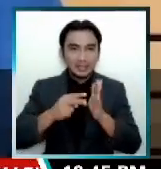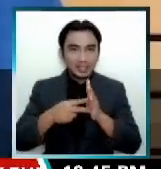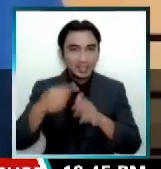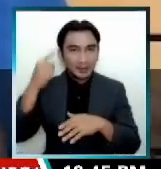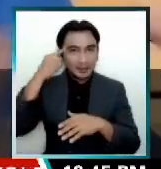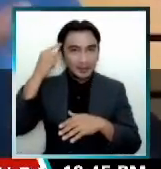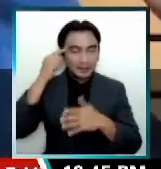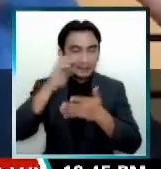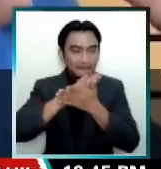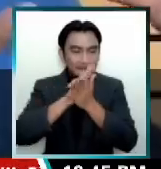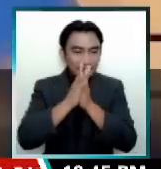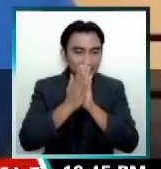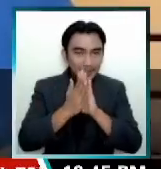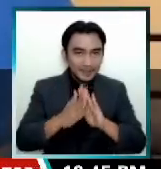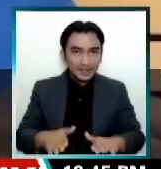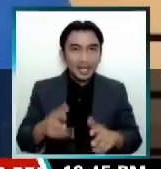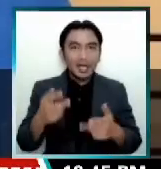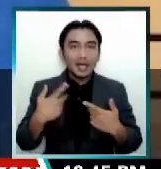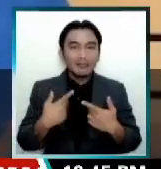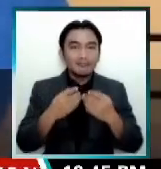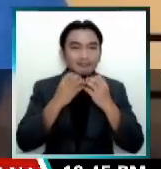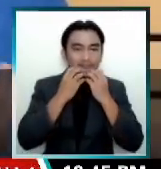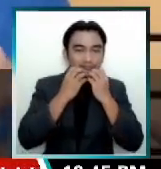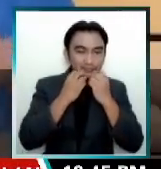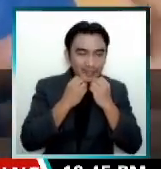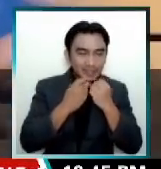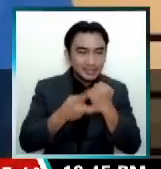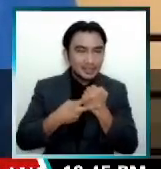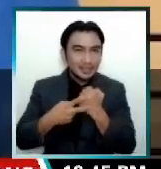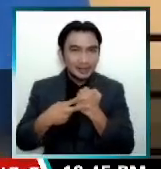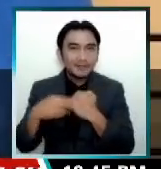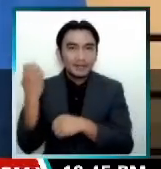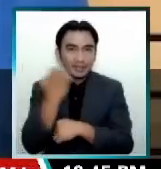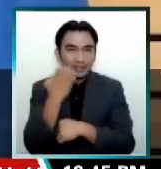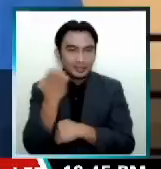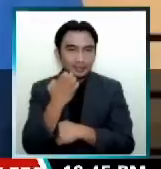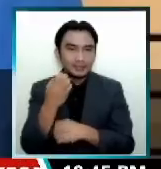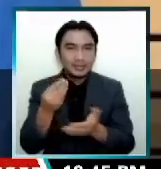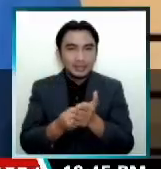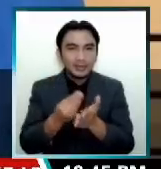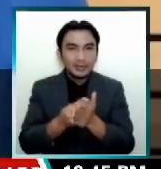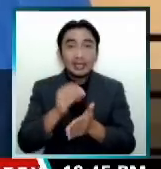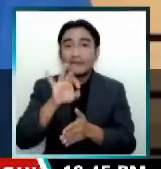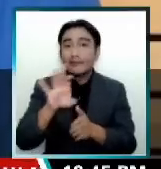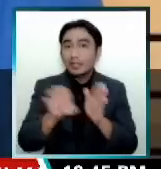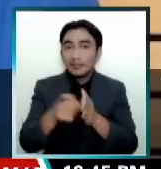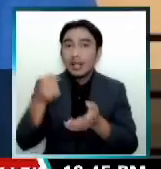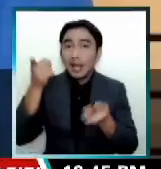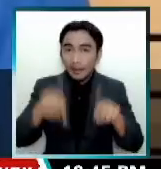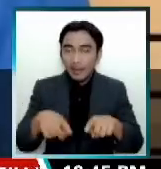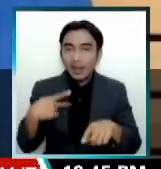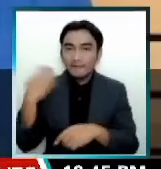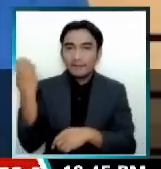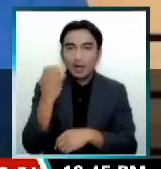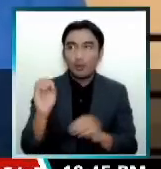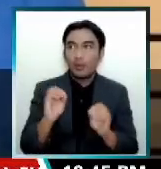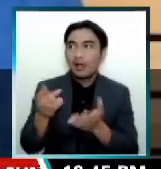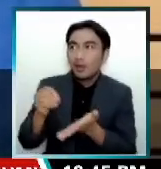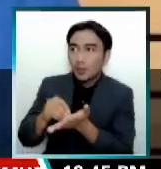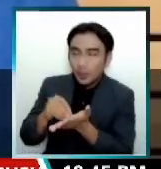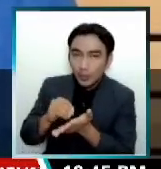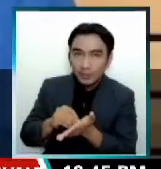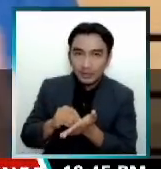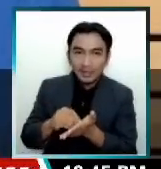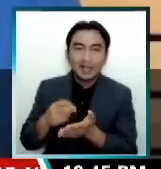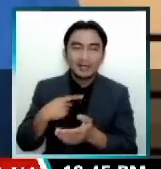ka, mag-put up ka ng emergency savings para kapag may nangyaring emergency sa'yo, hindi ka mangungutang at mas payapa